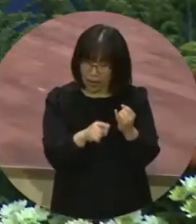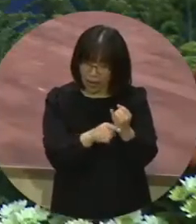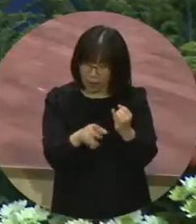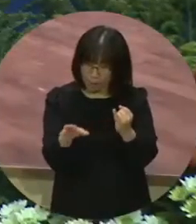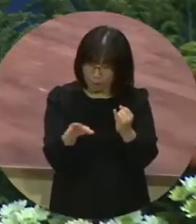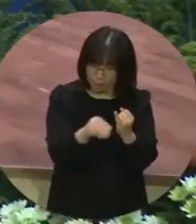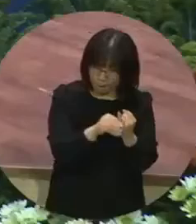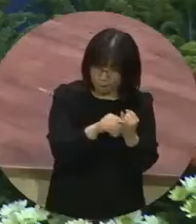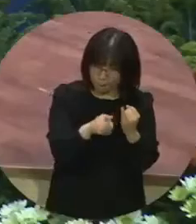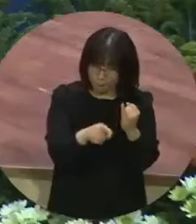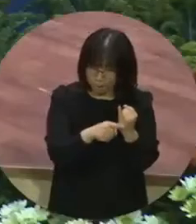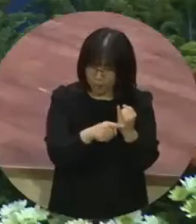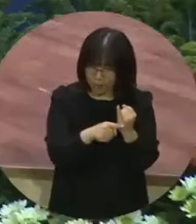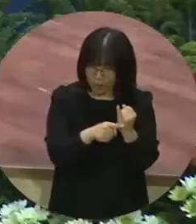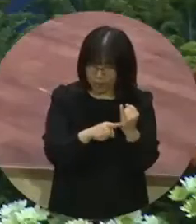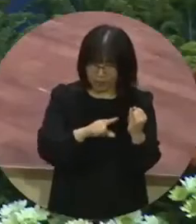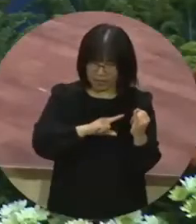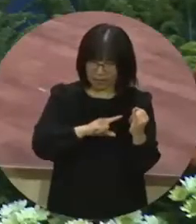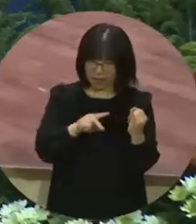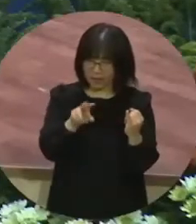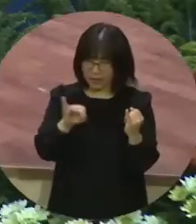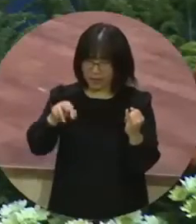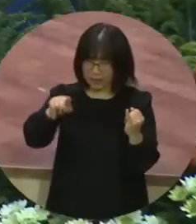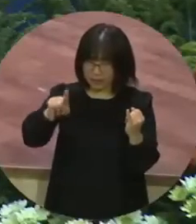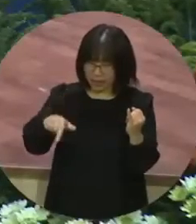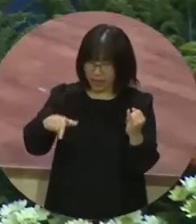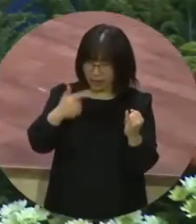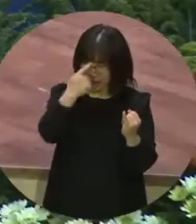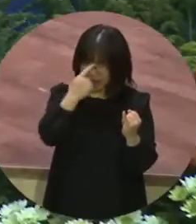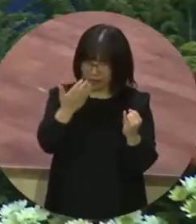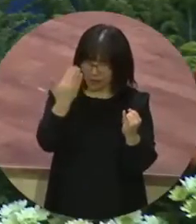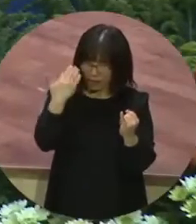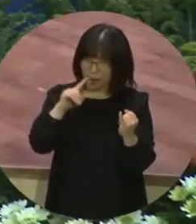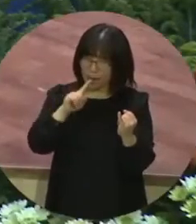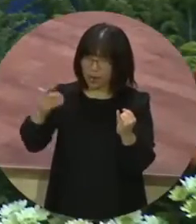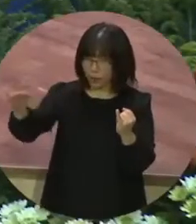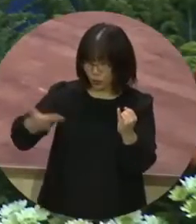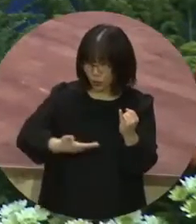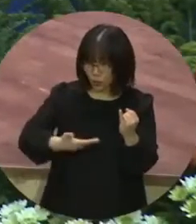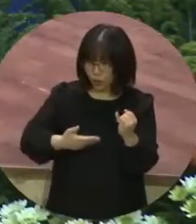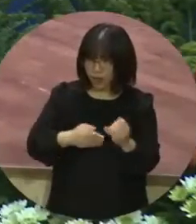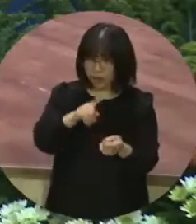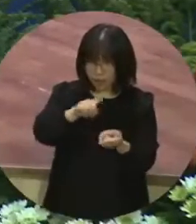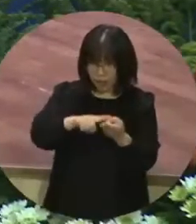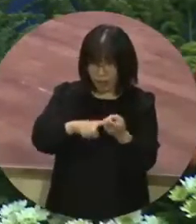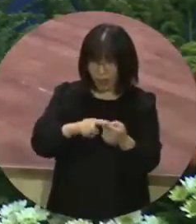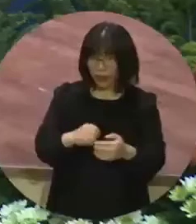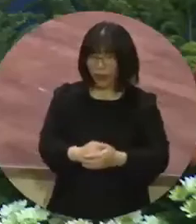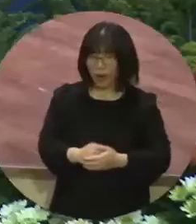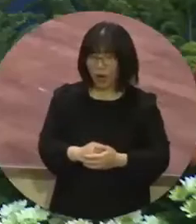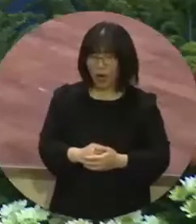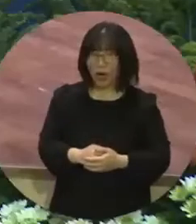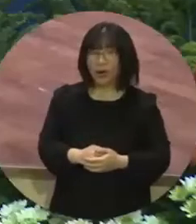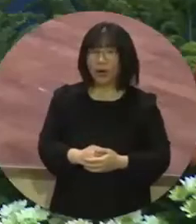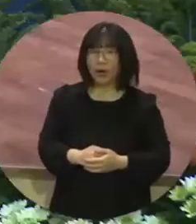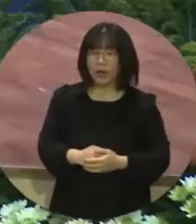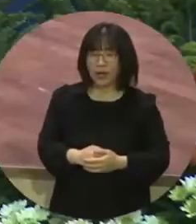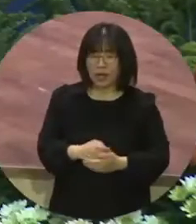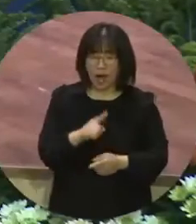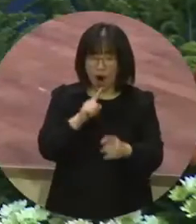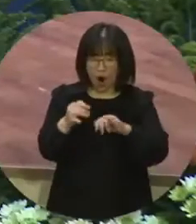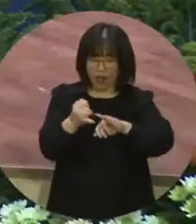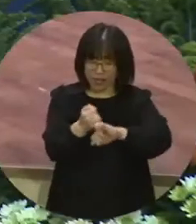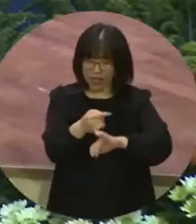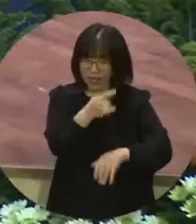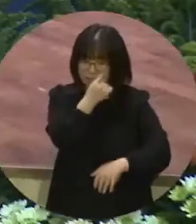그 이름을 이삭이라고 이미 말씀하신 이름까지 다 지어줬어요. 언약의 증표를 주셨는데 할례를